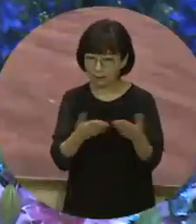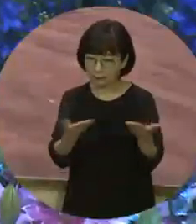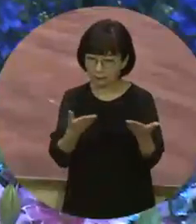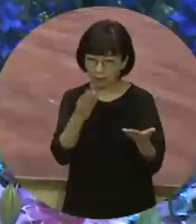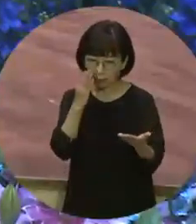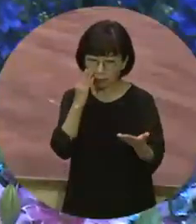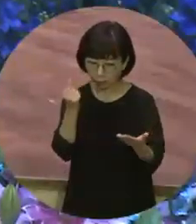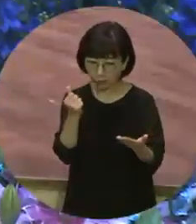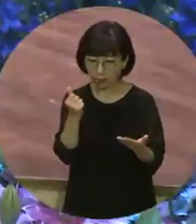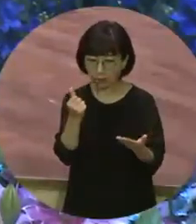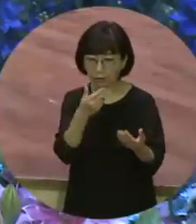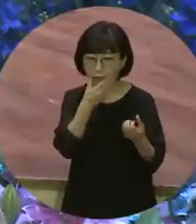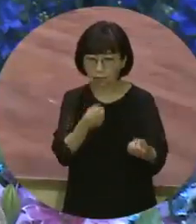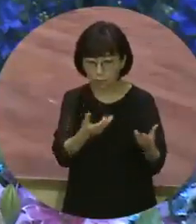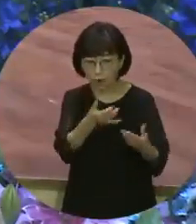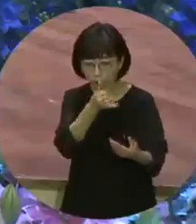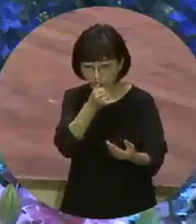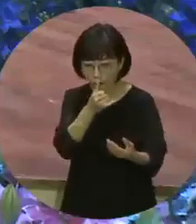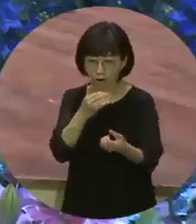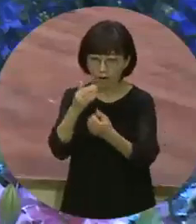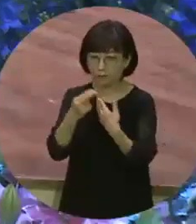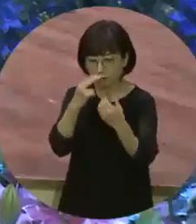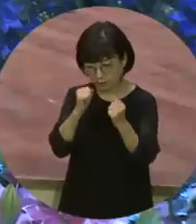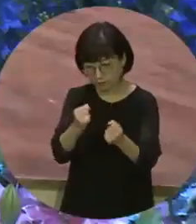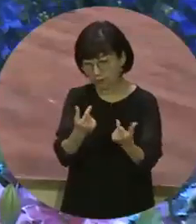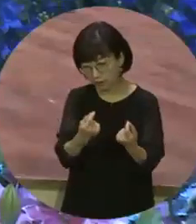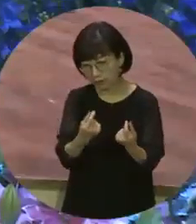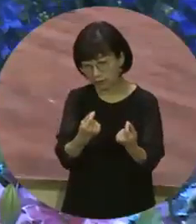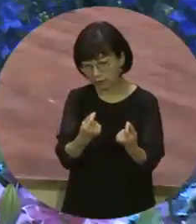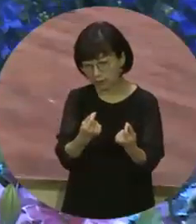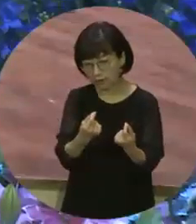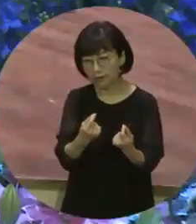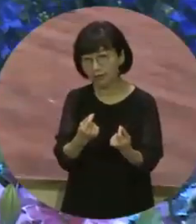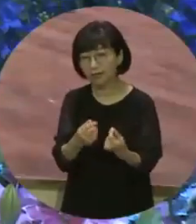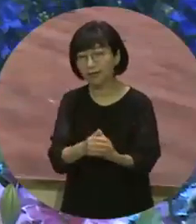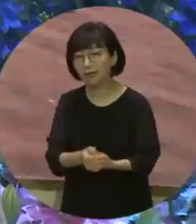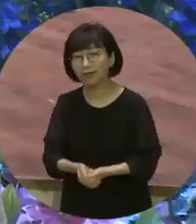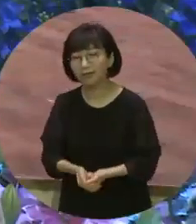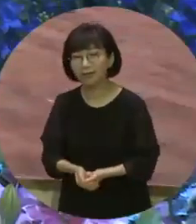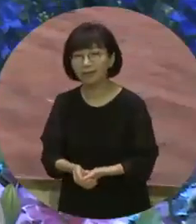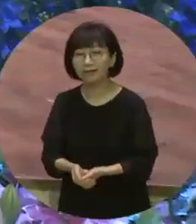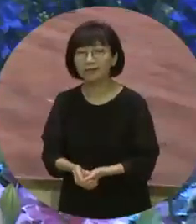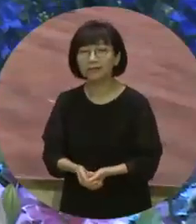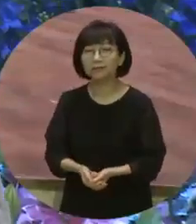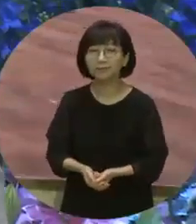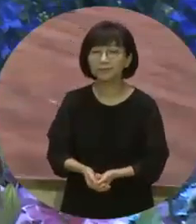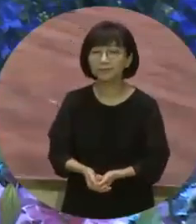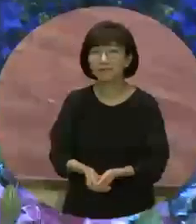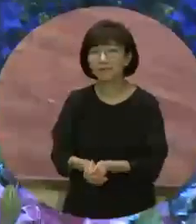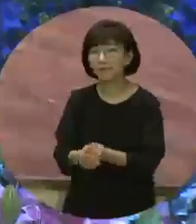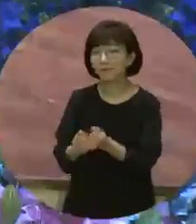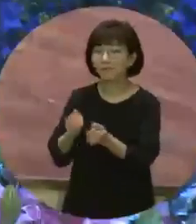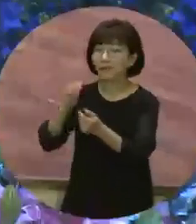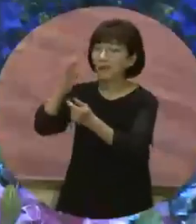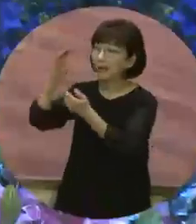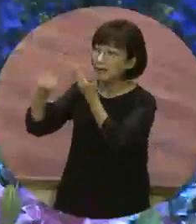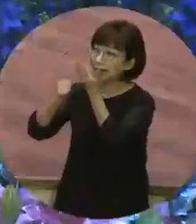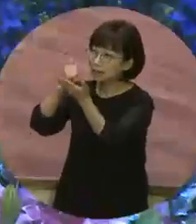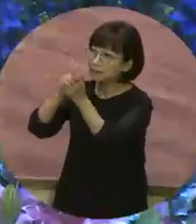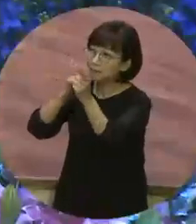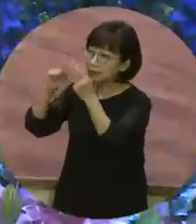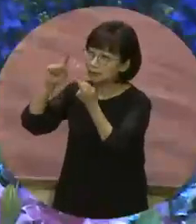계신 것 같아. 하나님 축복하신 증거예요. 아멘. 그래서 말씀에 대한